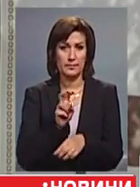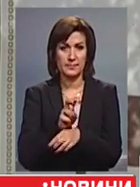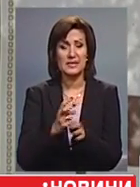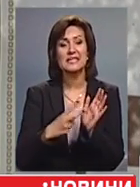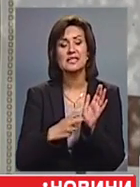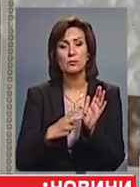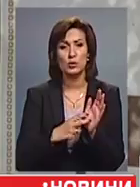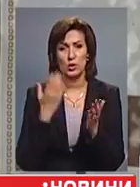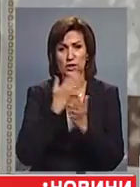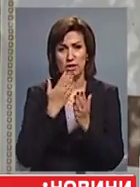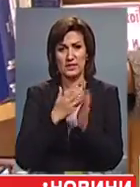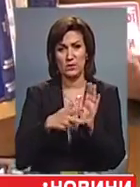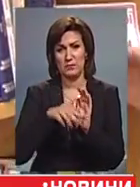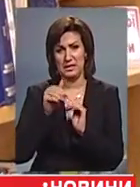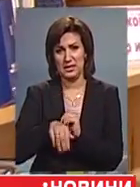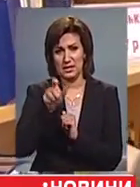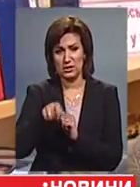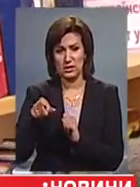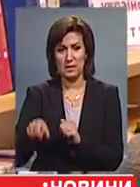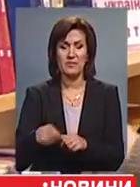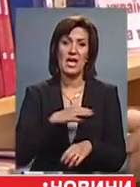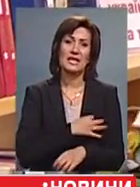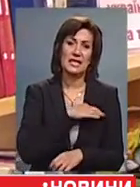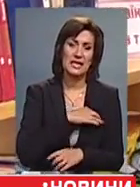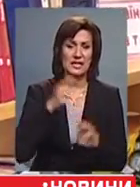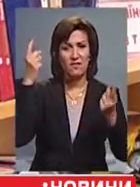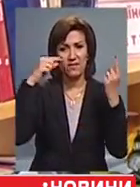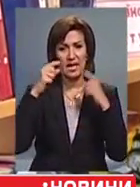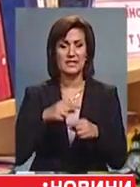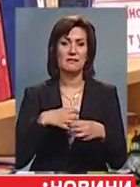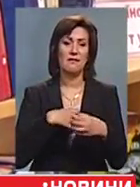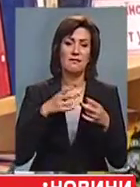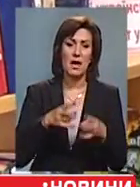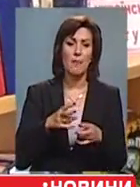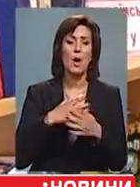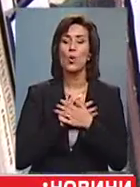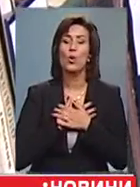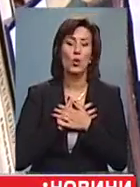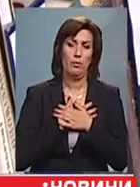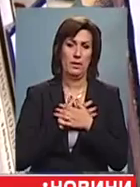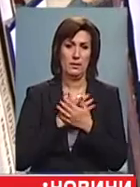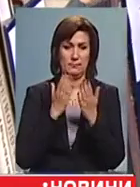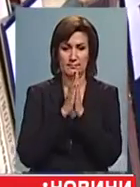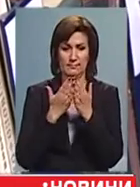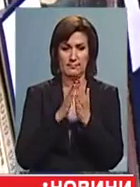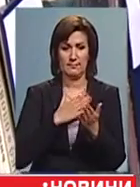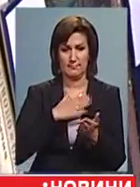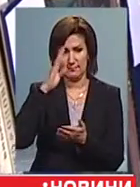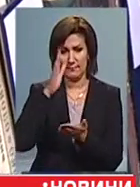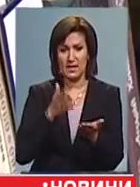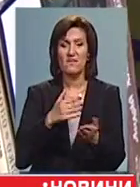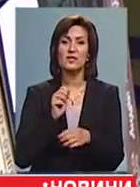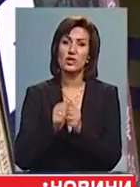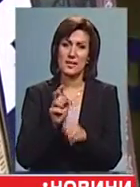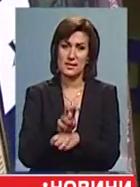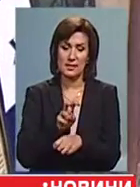700 читачів з 8 тисяч селян. Детектив, фентезі та історична драма – улюблені жанри Анатолія Бобка. У сільській бібліотеці він частий